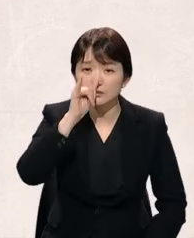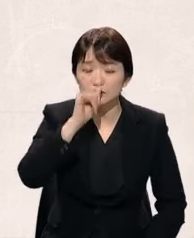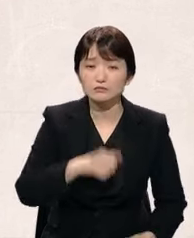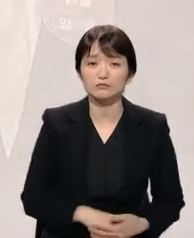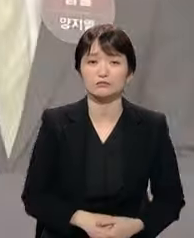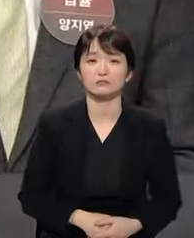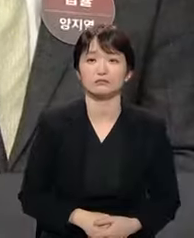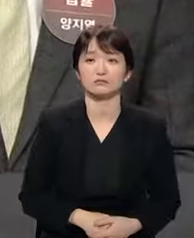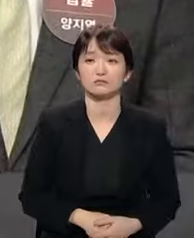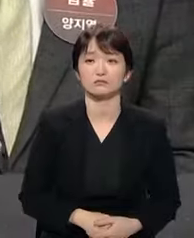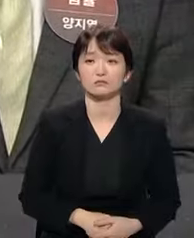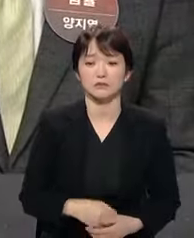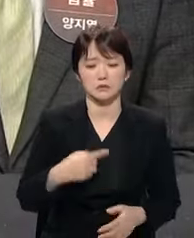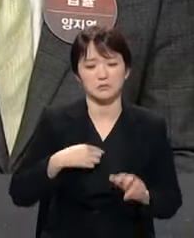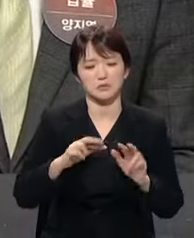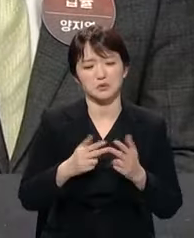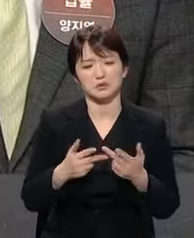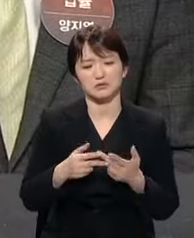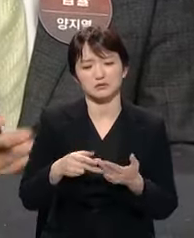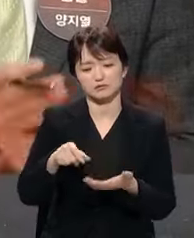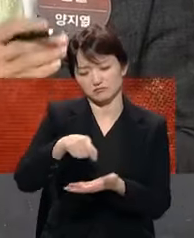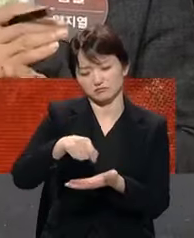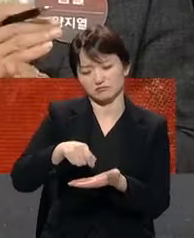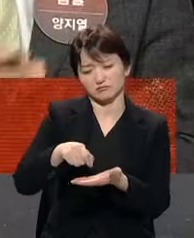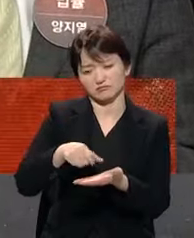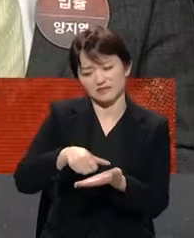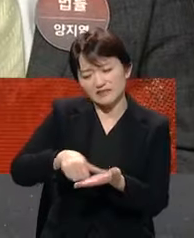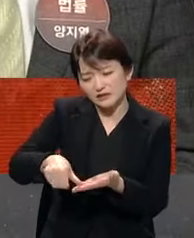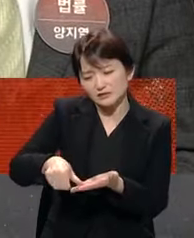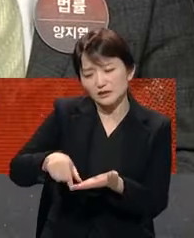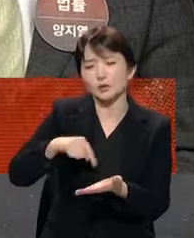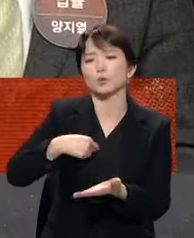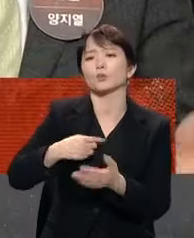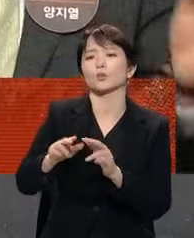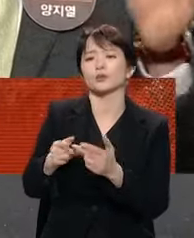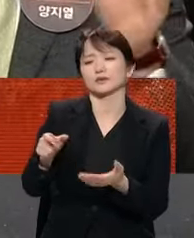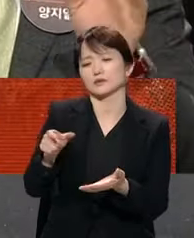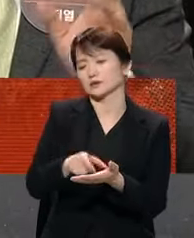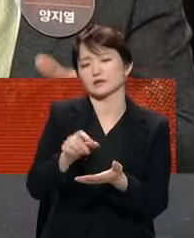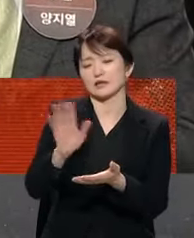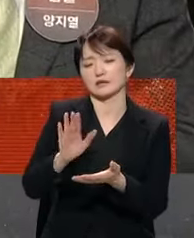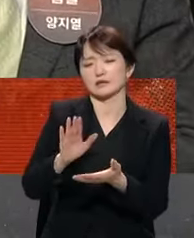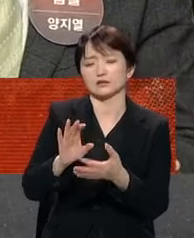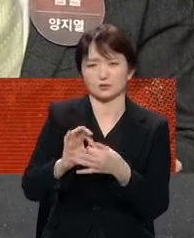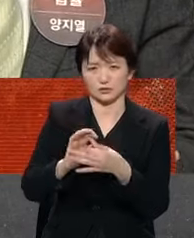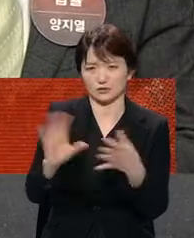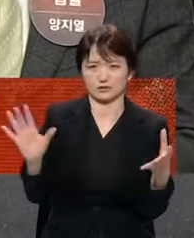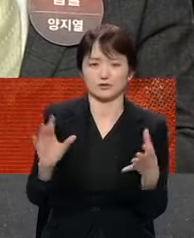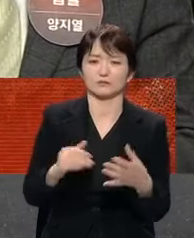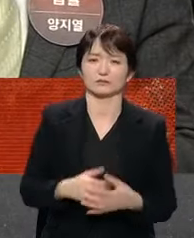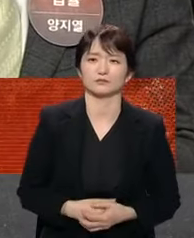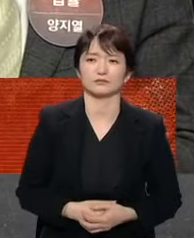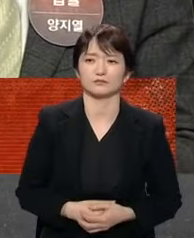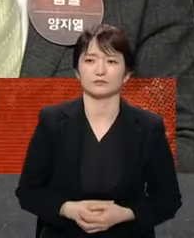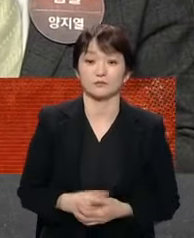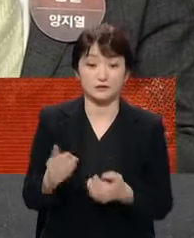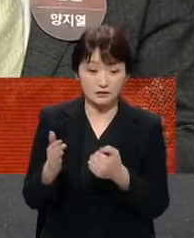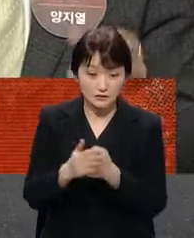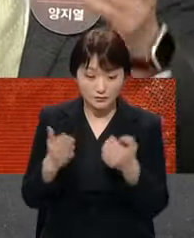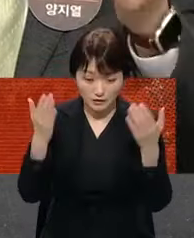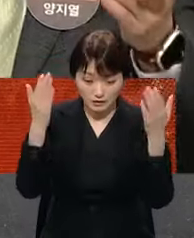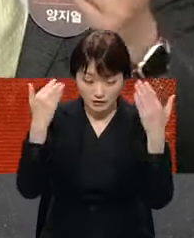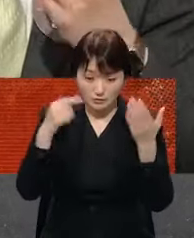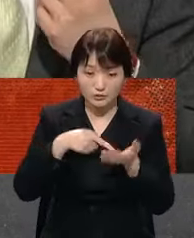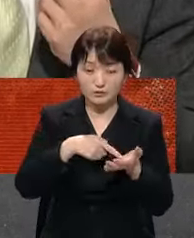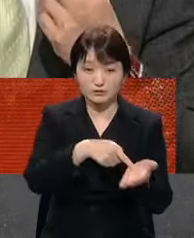그냥 본인이 임으로 삭제를 하거나 그걸 적어내지 않아도 상관이 없다라는 겁니다. 그러니까 이렇게 계속해서 취업을 할 수가 있다라는 거고